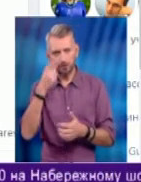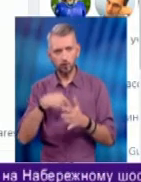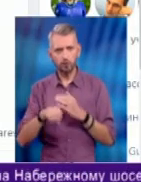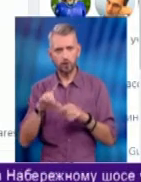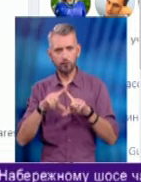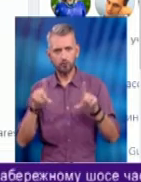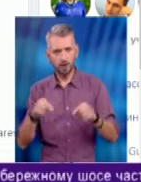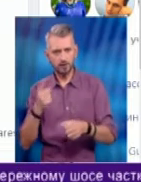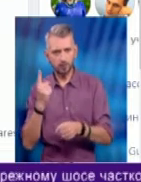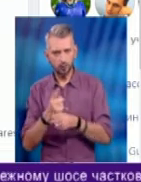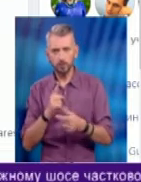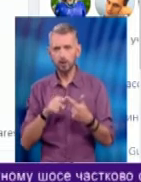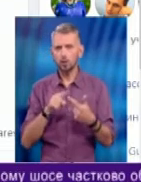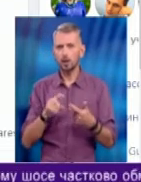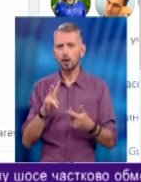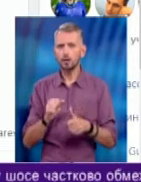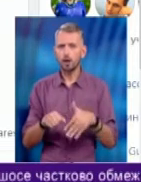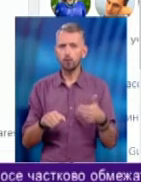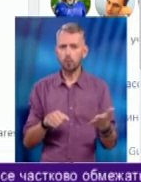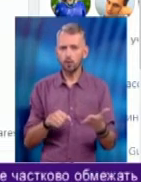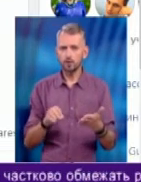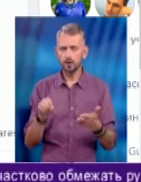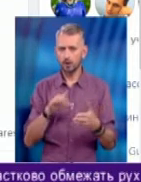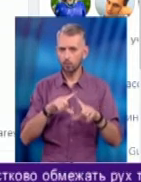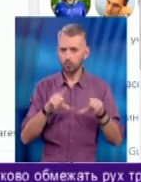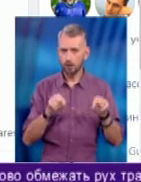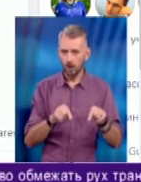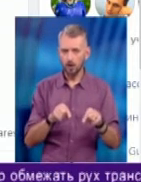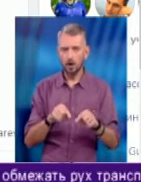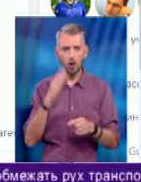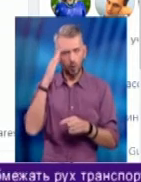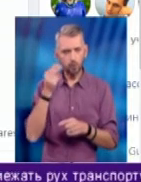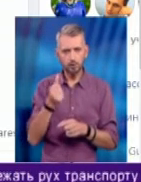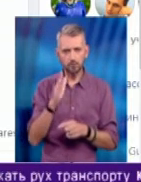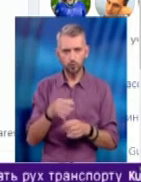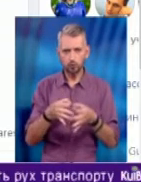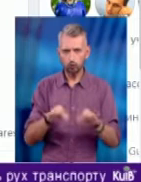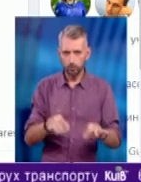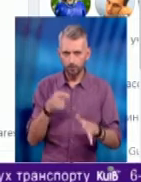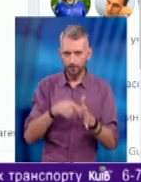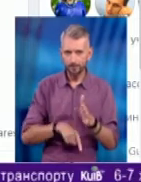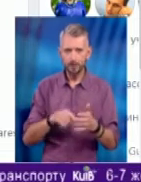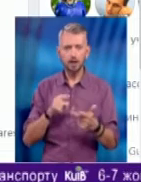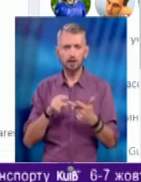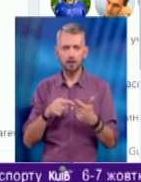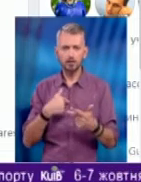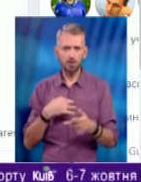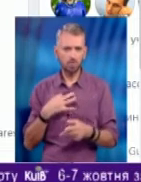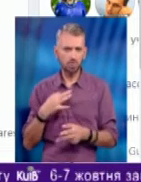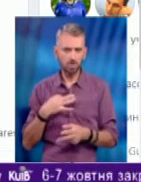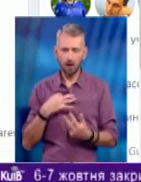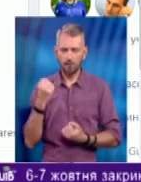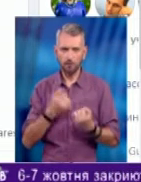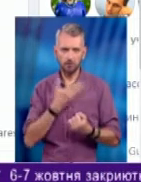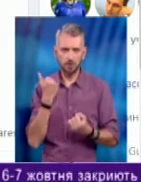євробляхи заборонять. Другий варіант – на боці євроблях розмитнення стане доступним. І третій варіант – мені все одно не